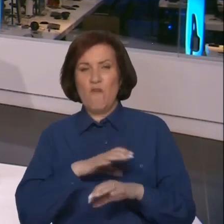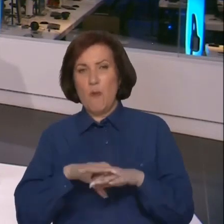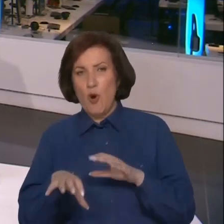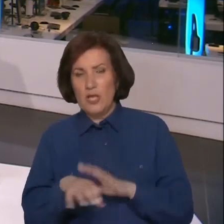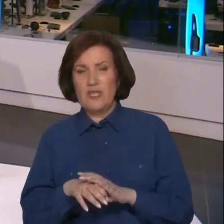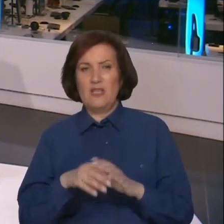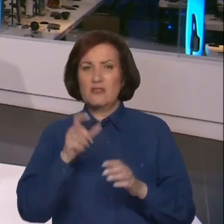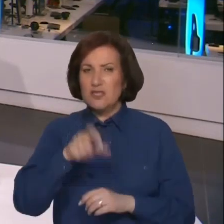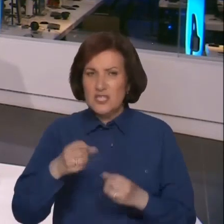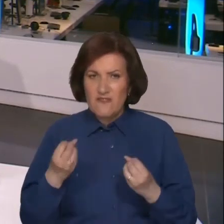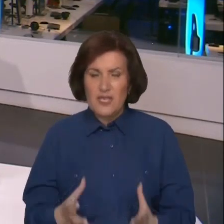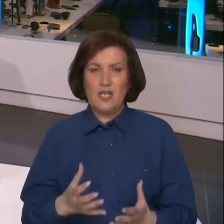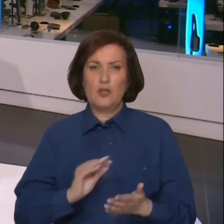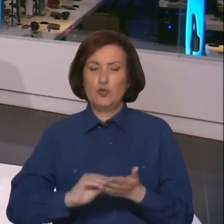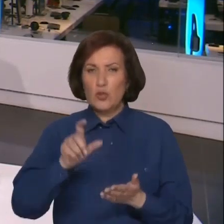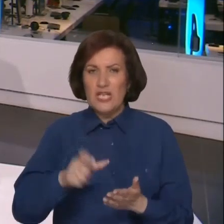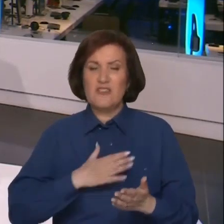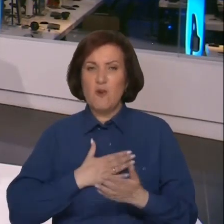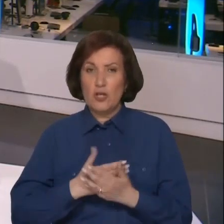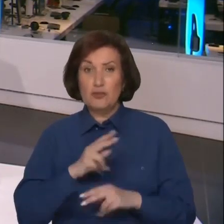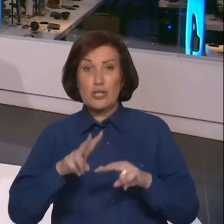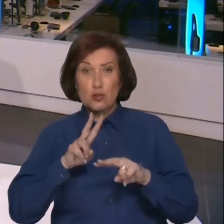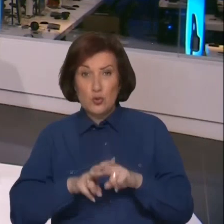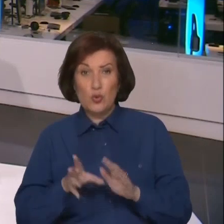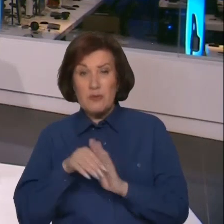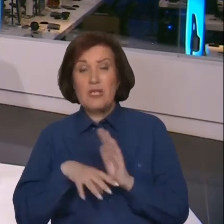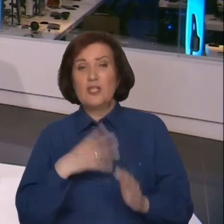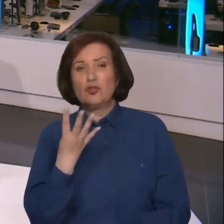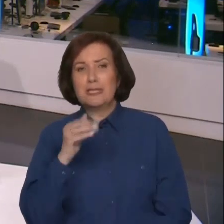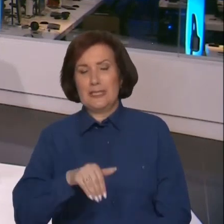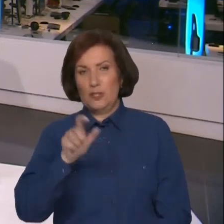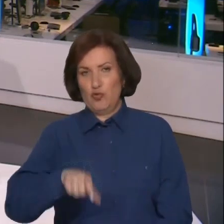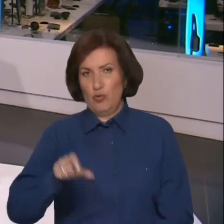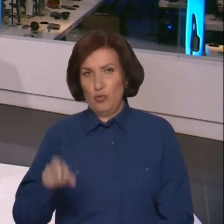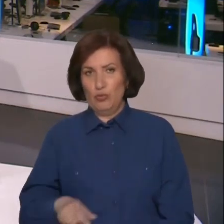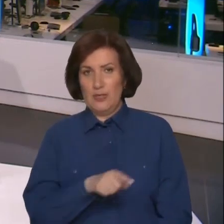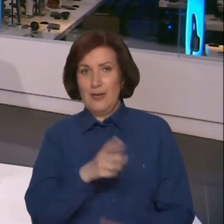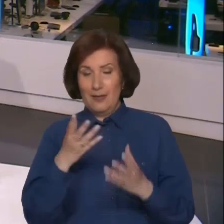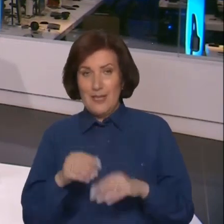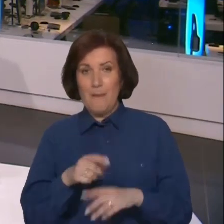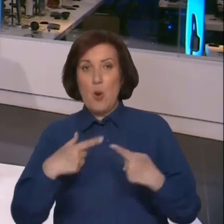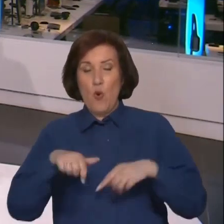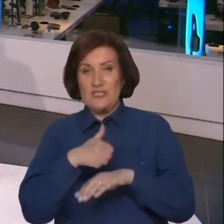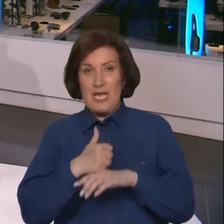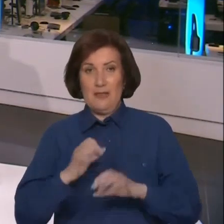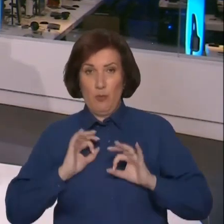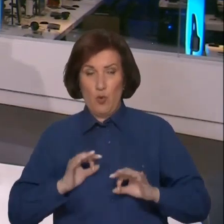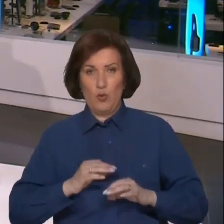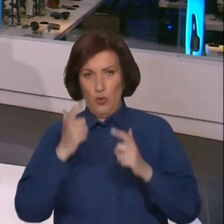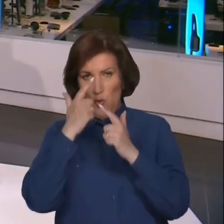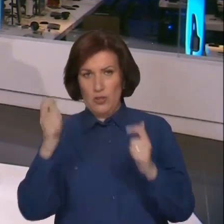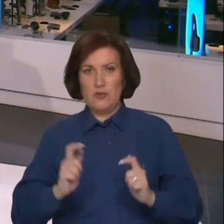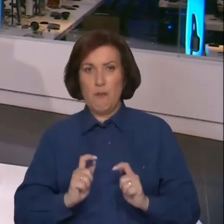цивільних, зокрема журналістів та волонтерів. Через тюрми вже пройшли 4 тисячі людей. Днями Офіс генпрокурора оголосив про